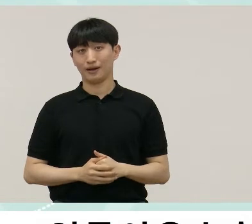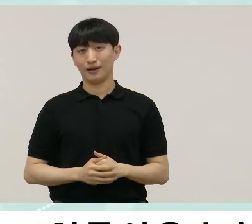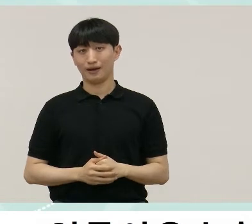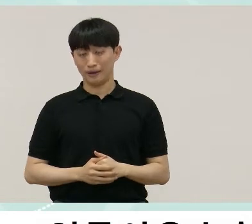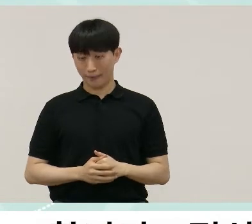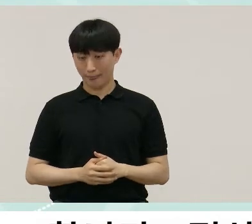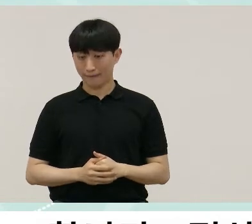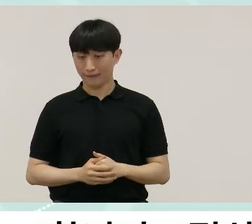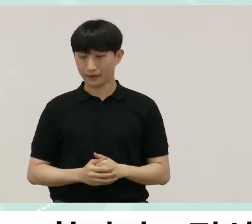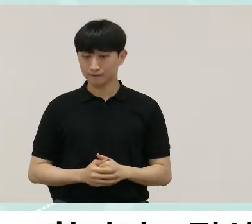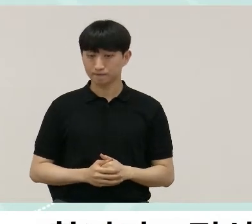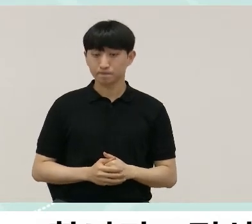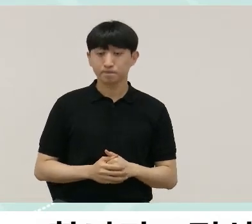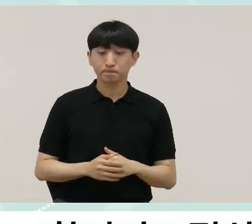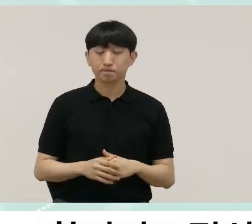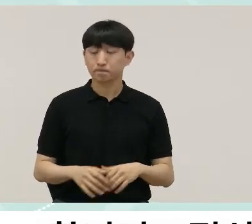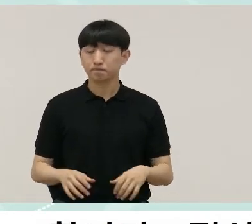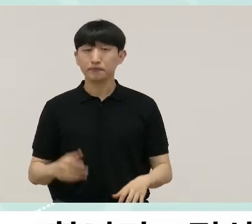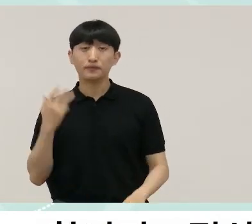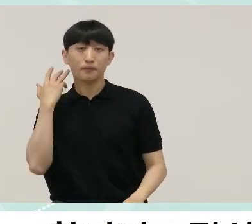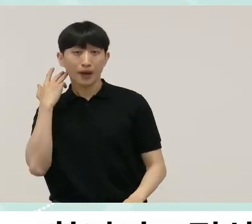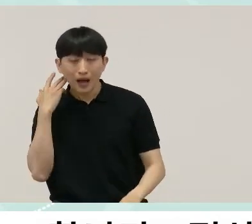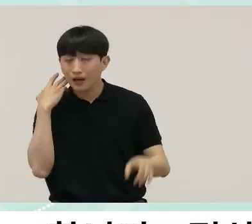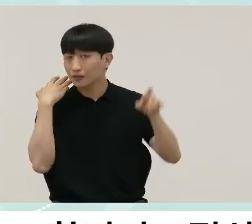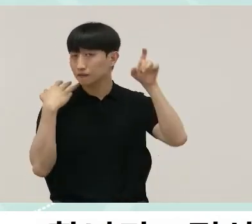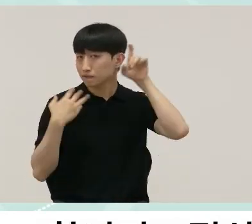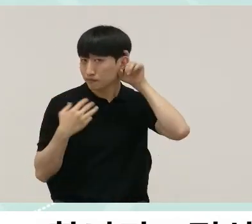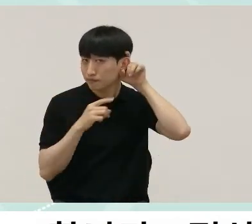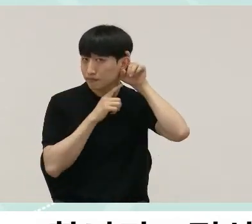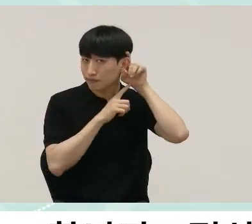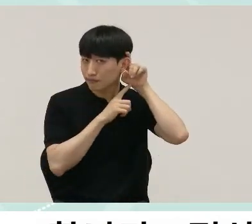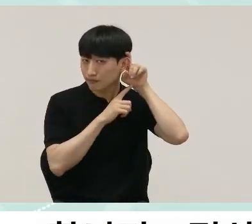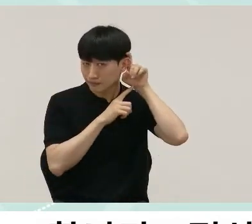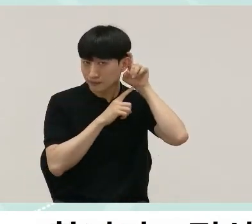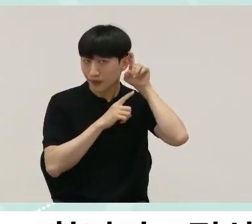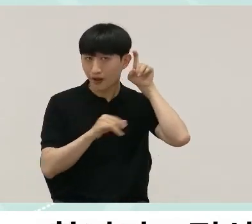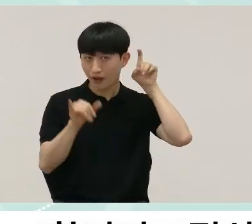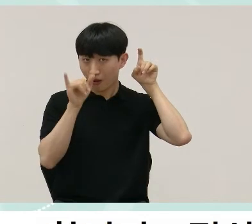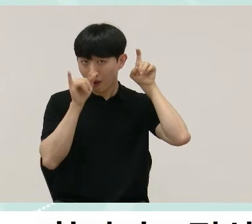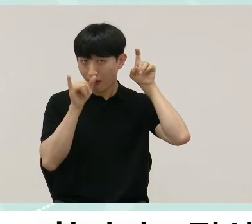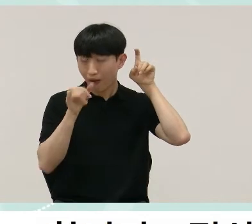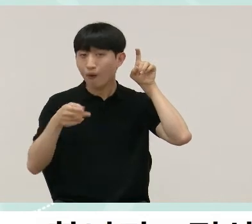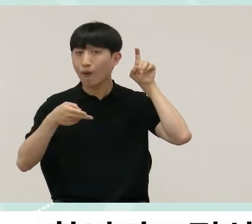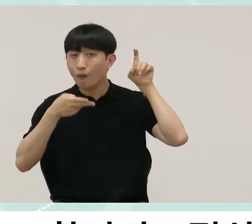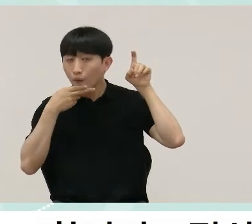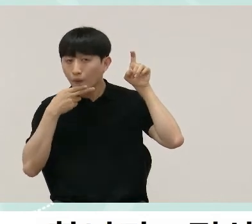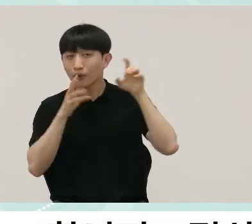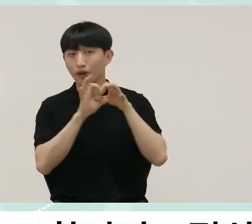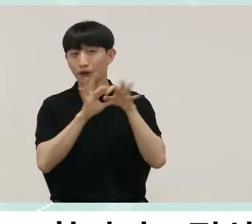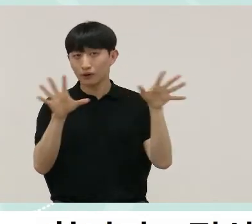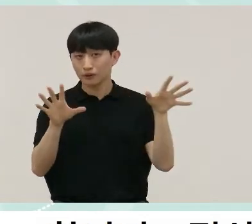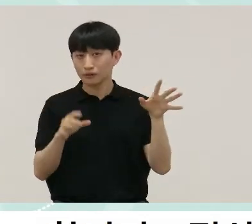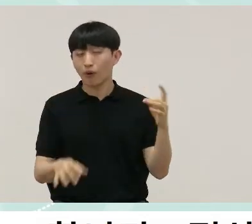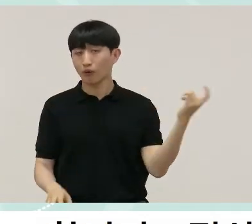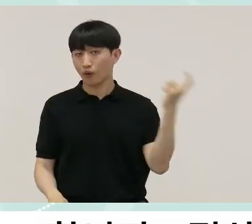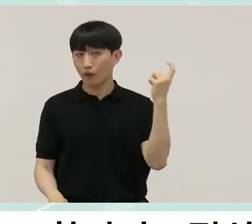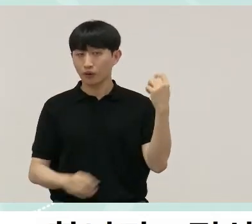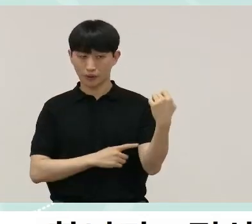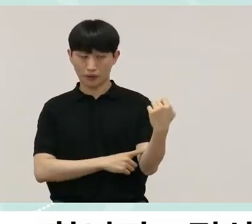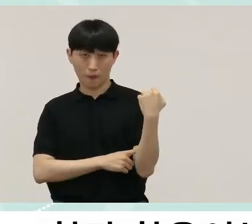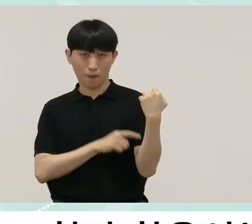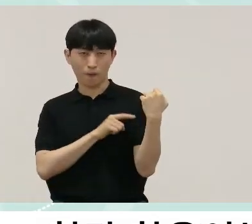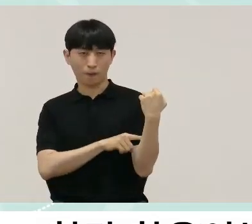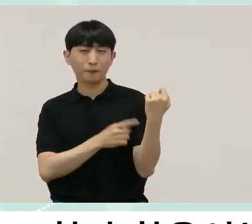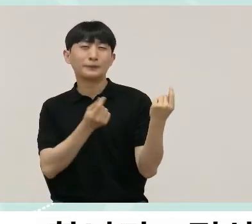보청기 착용 여부에 따른 수술 전 청력은 보청기를 착용한 사람이나 착용하지 않은 사람이나 청력은 거의